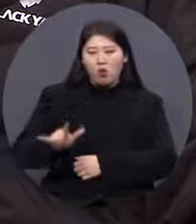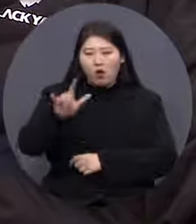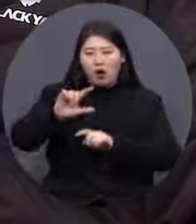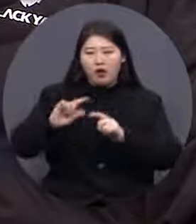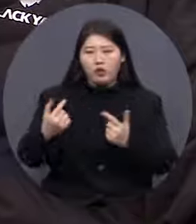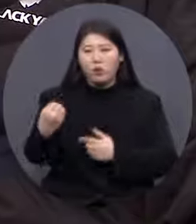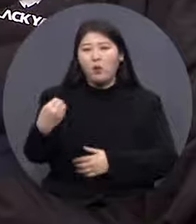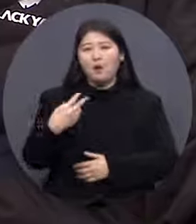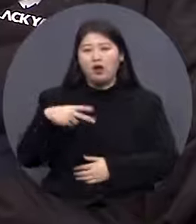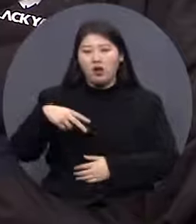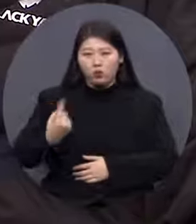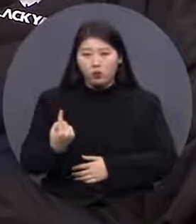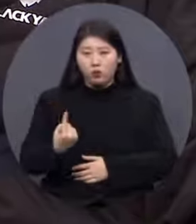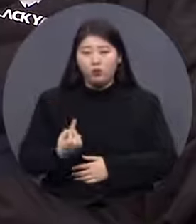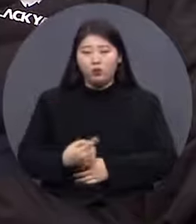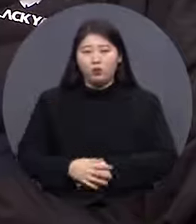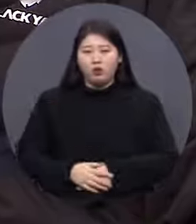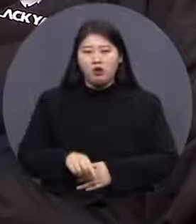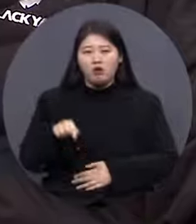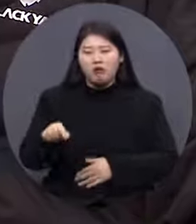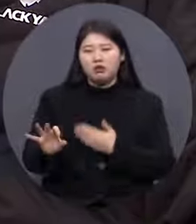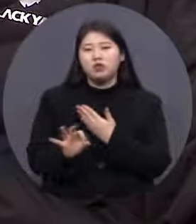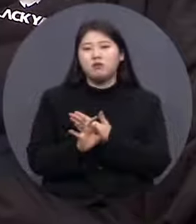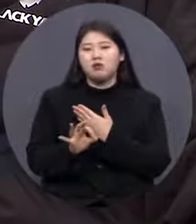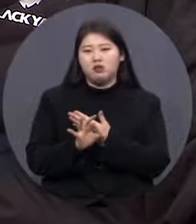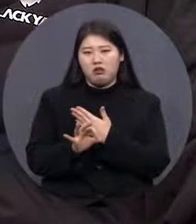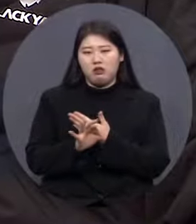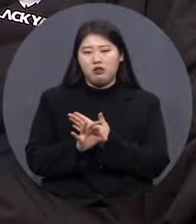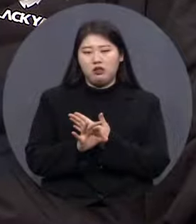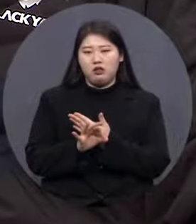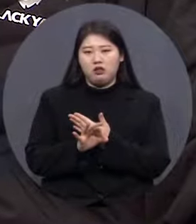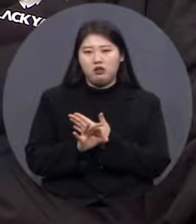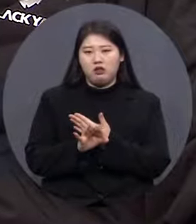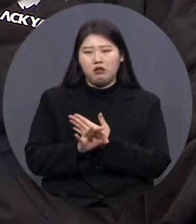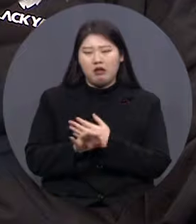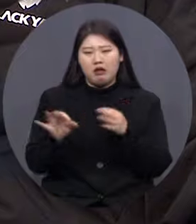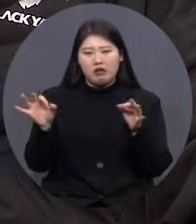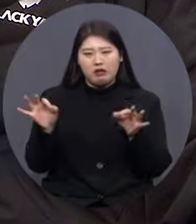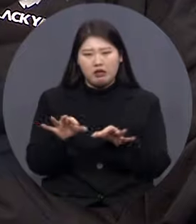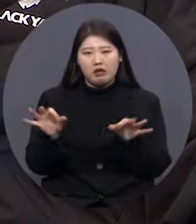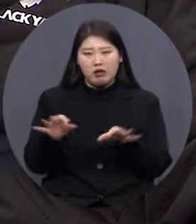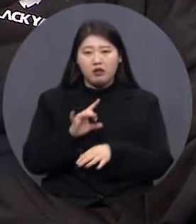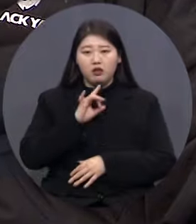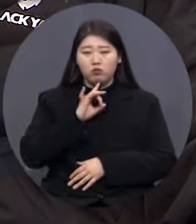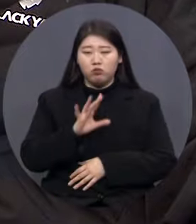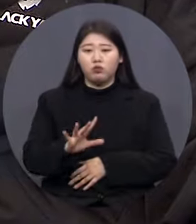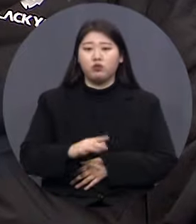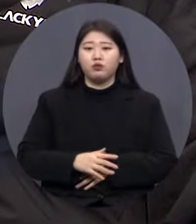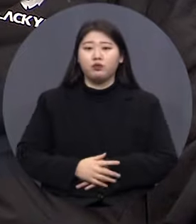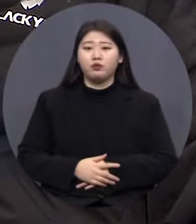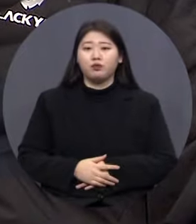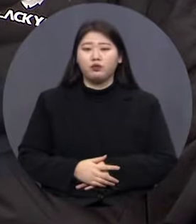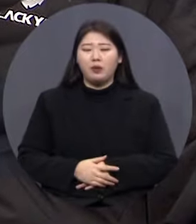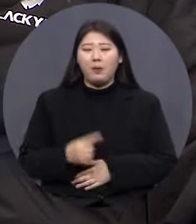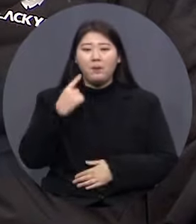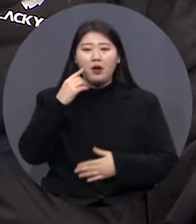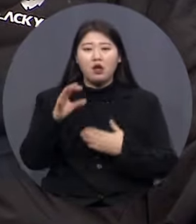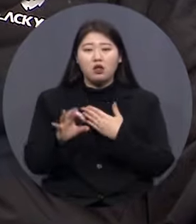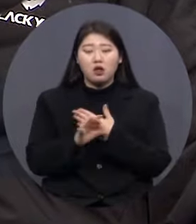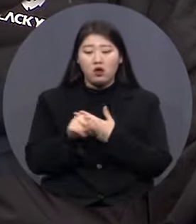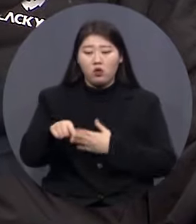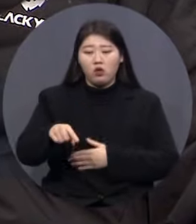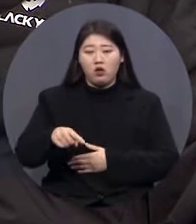해도 그거는 임시 그 달래는 그런 말뿐이 안 됩니다 만약에 우리